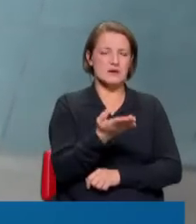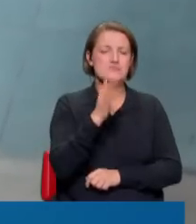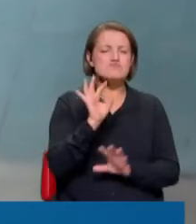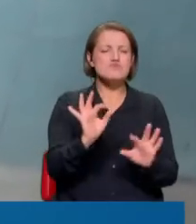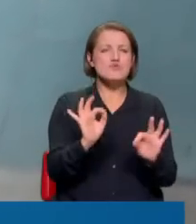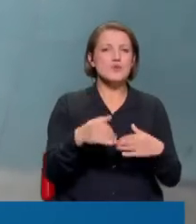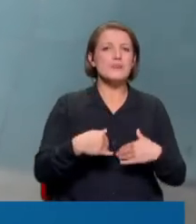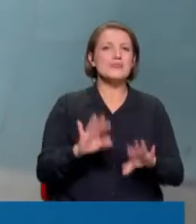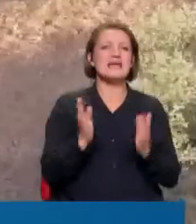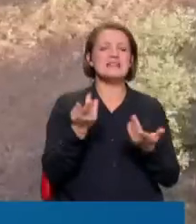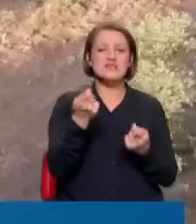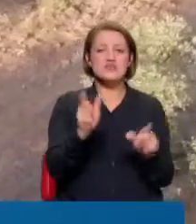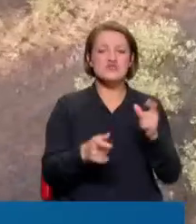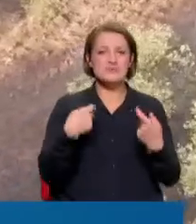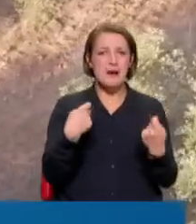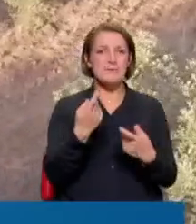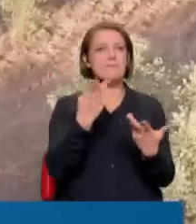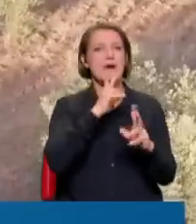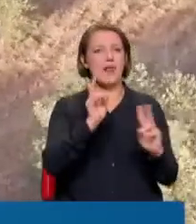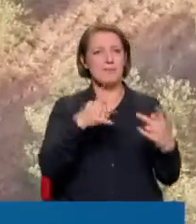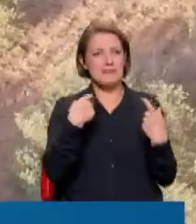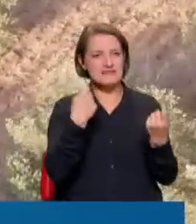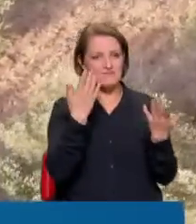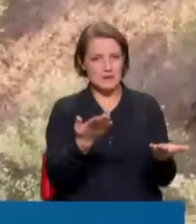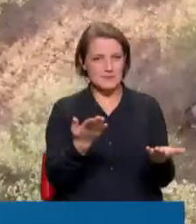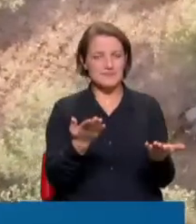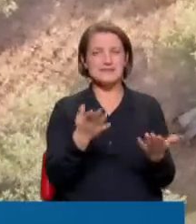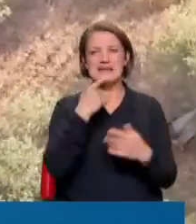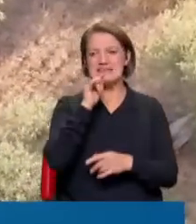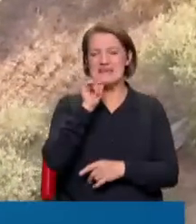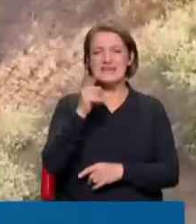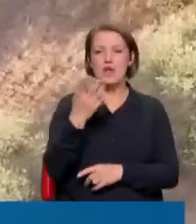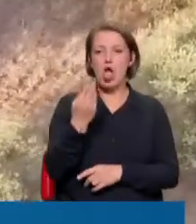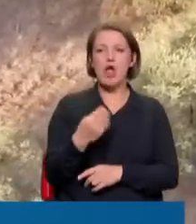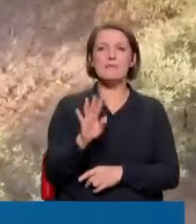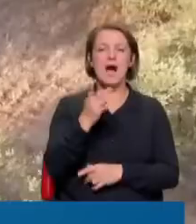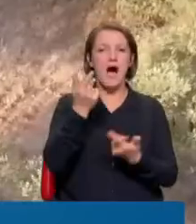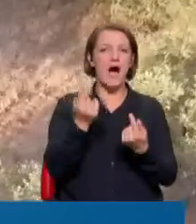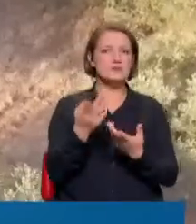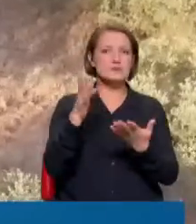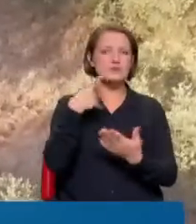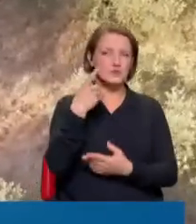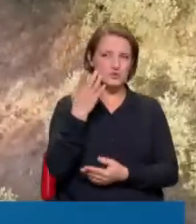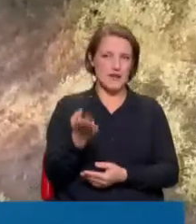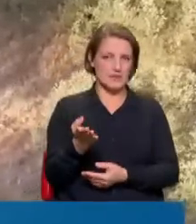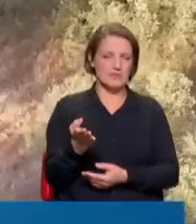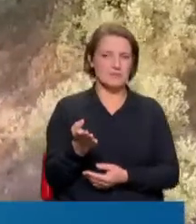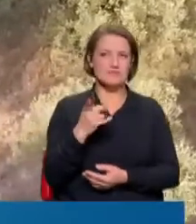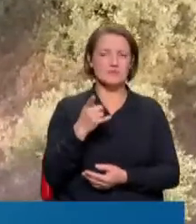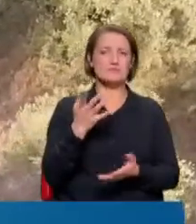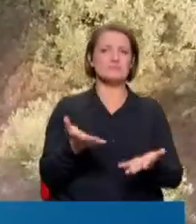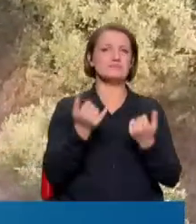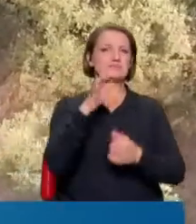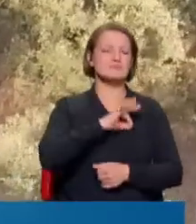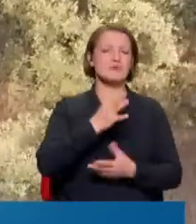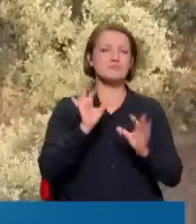mümkün değil işçi maliyetleri elektrik maliyetleri ve Eee zeytinin olmayışından dolayı Eee bur bunu kurtarması